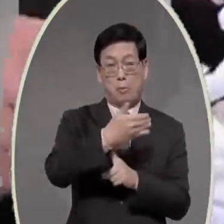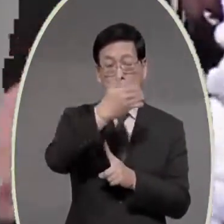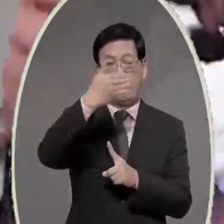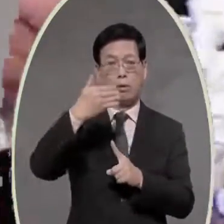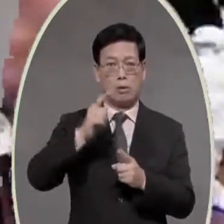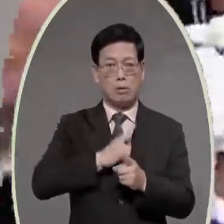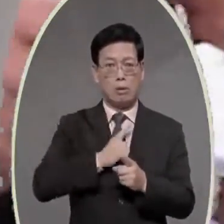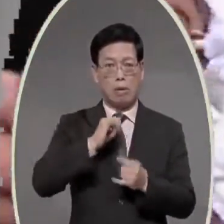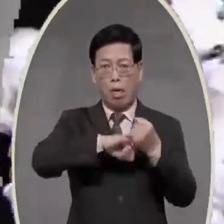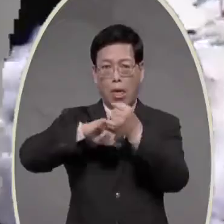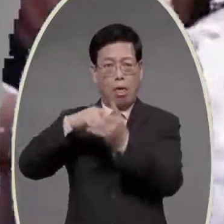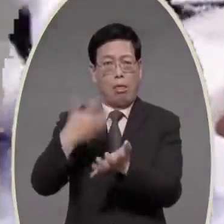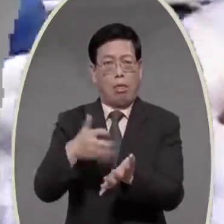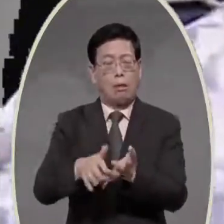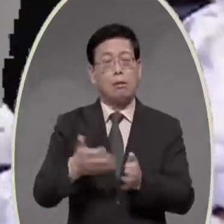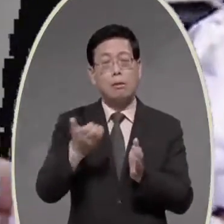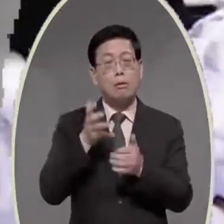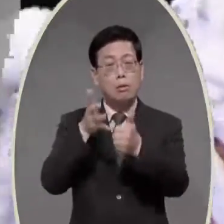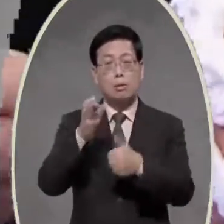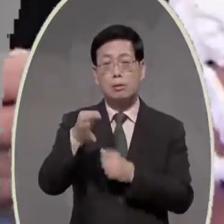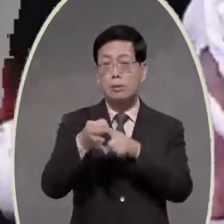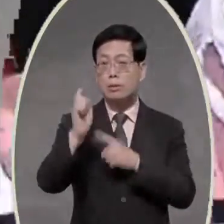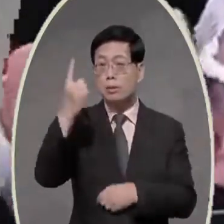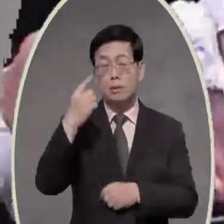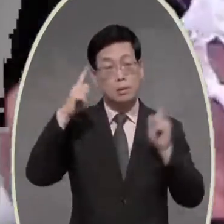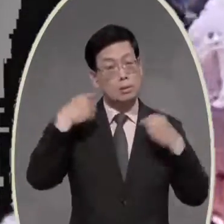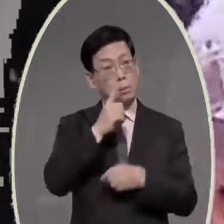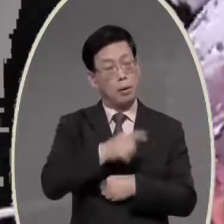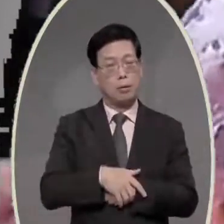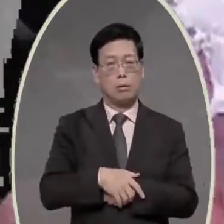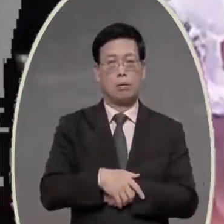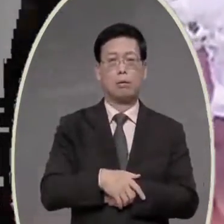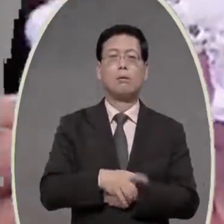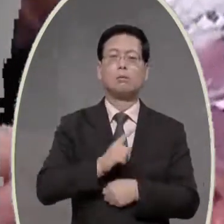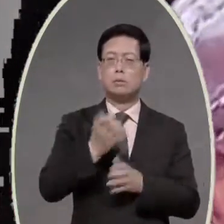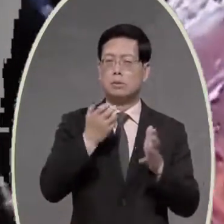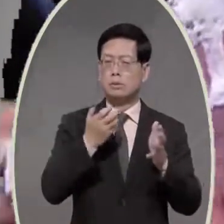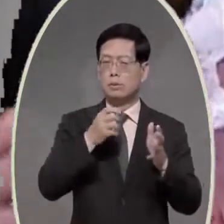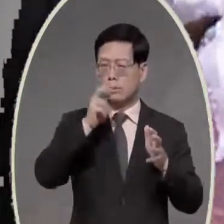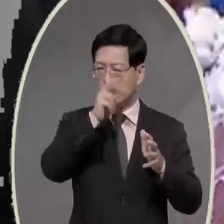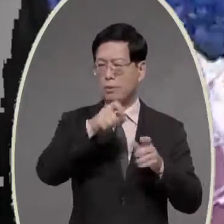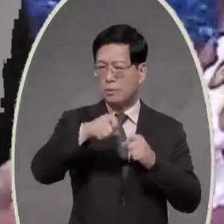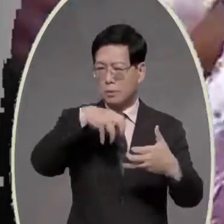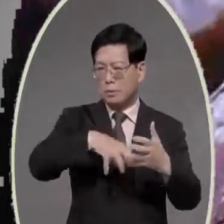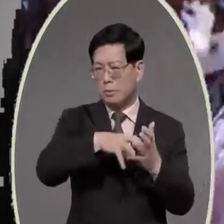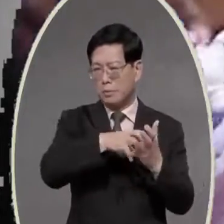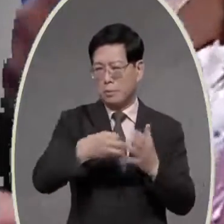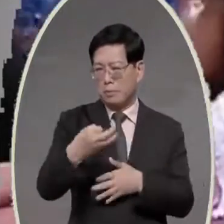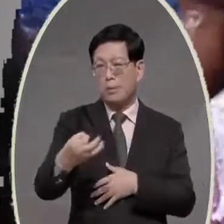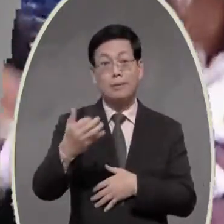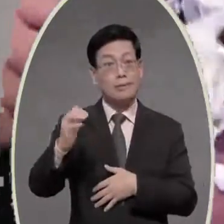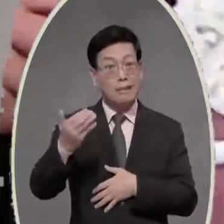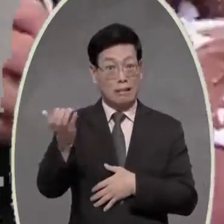的承诺天马行空。当被问到说钱从哪里来，他常常说就从前瞻基础建设计划里面来，但是